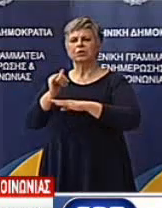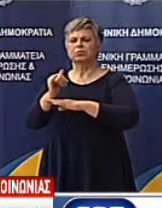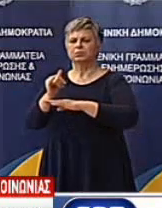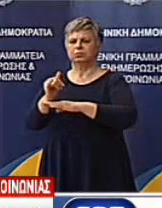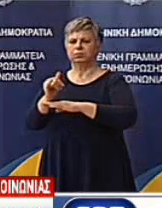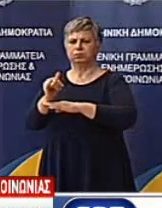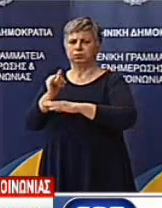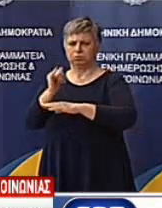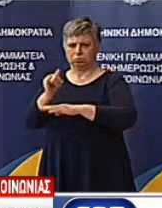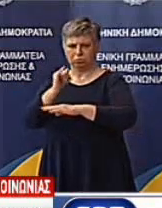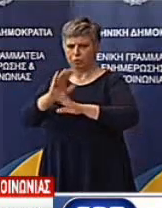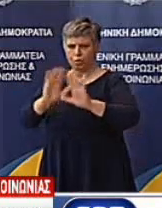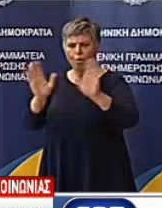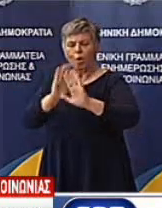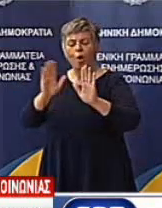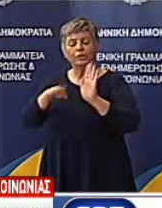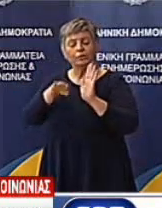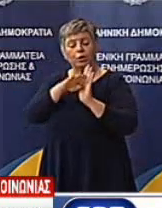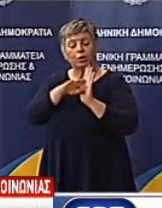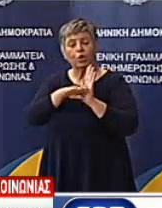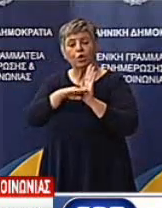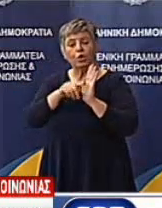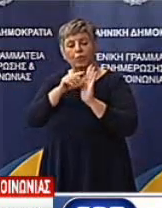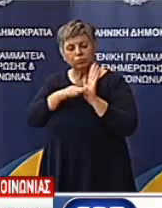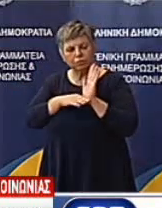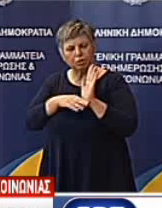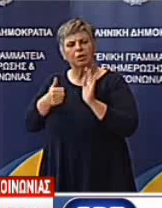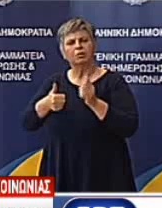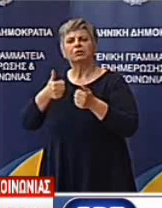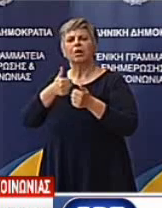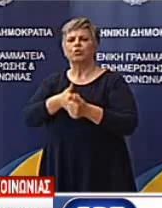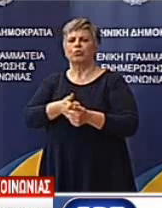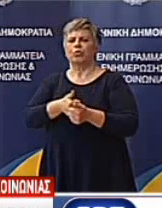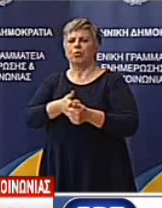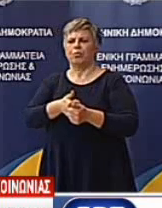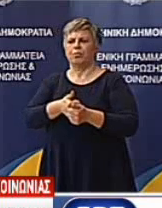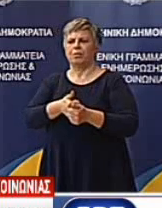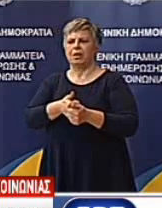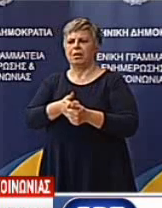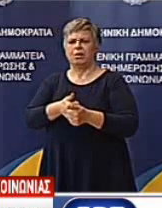επακριβώς. Άρα, στο πρώτο σκέλος σας, η απάντηση είναι δεν υπάρχουν καθυστερήσεις.